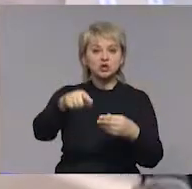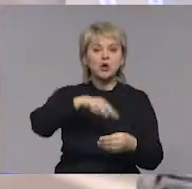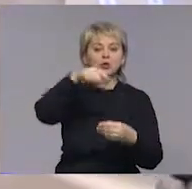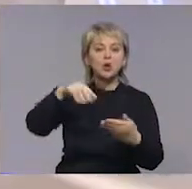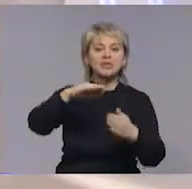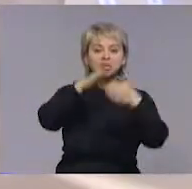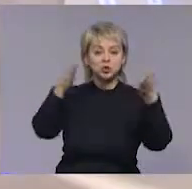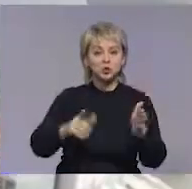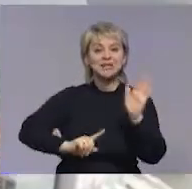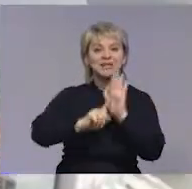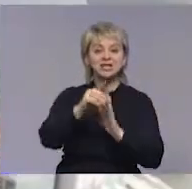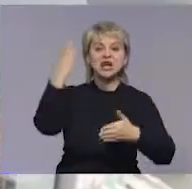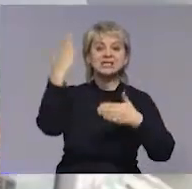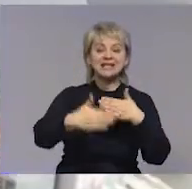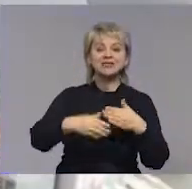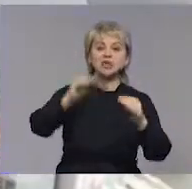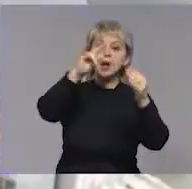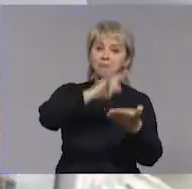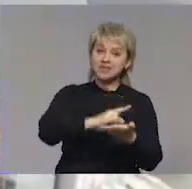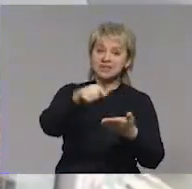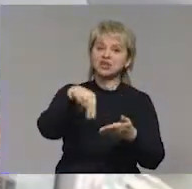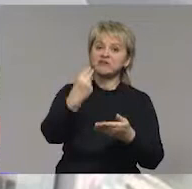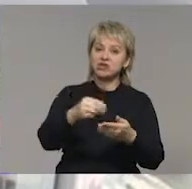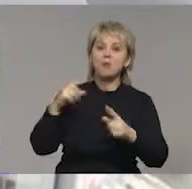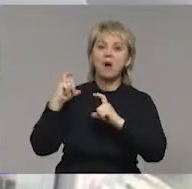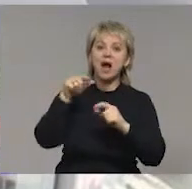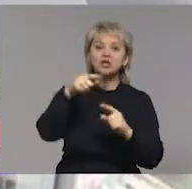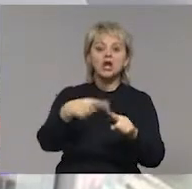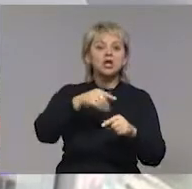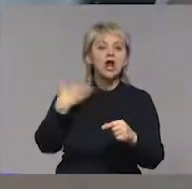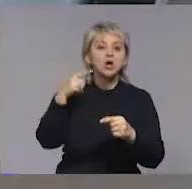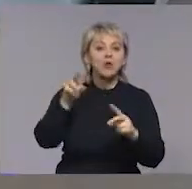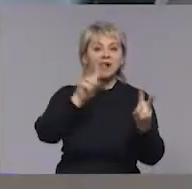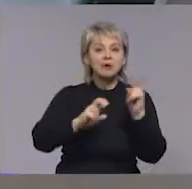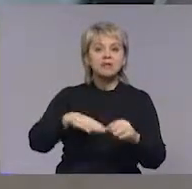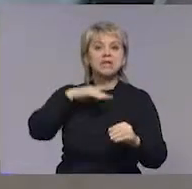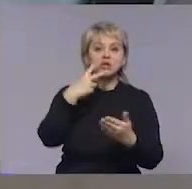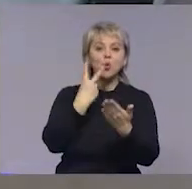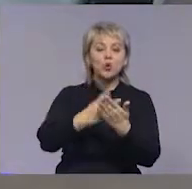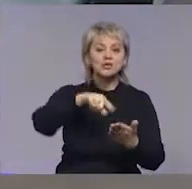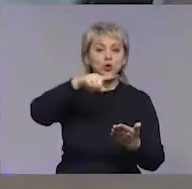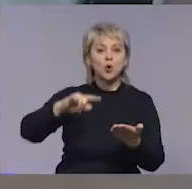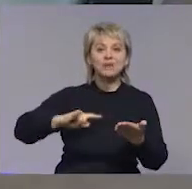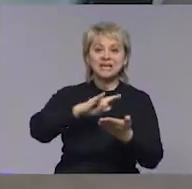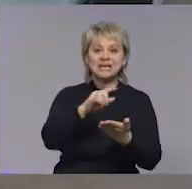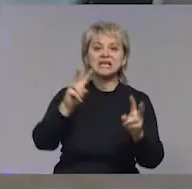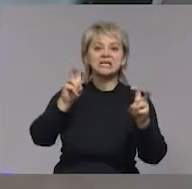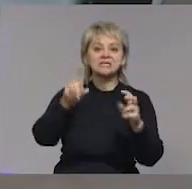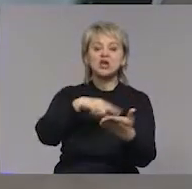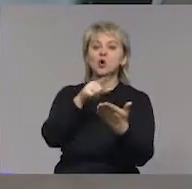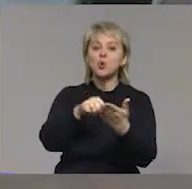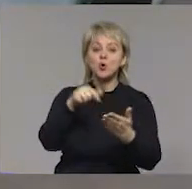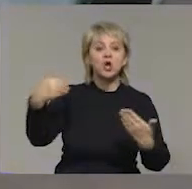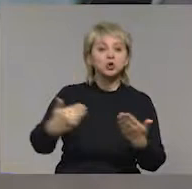и номере стойки, начале и завершении посадки, выдачи багажа. Для легкого поиска достаточно указать номер рейса или название